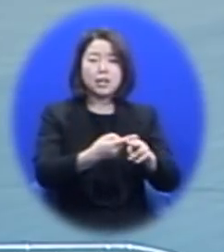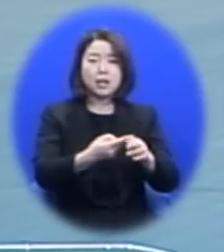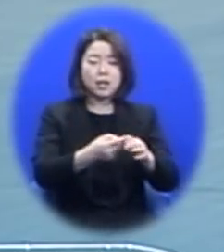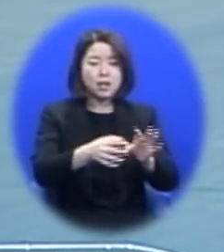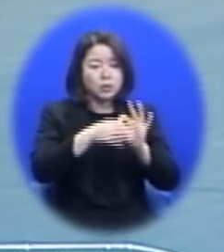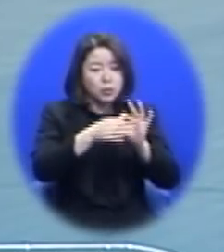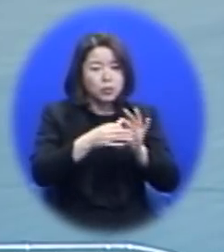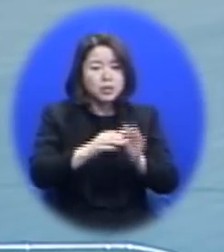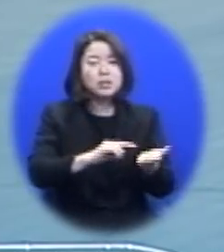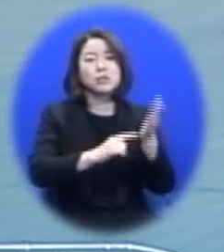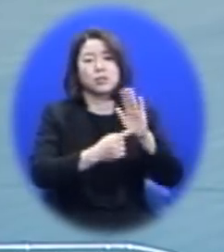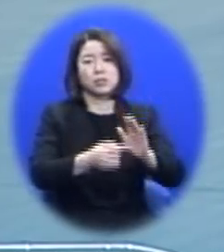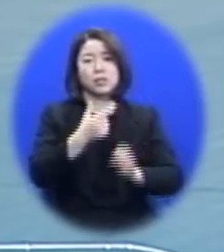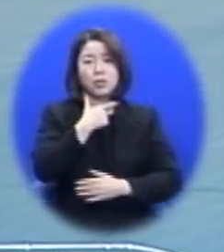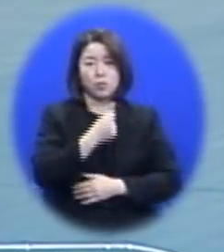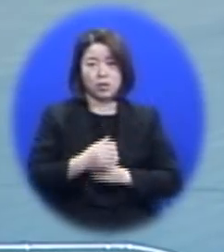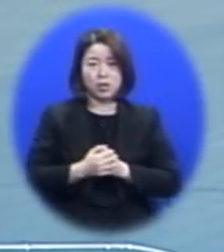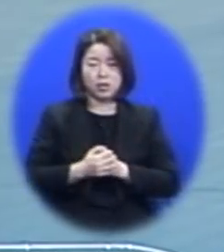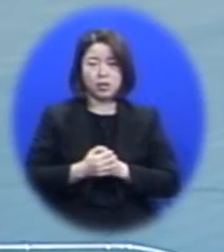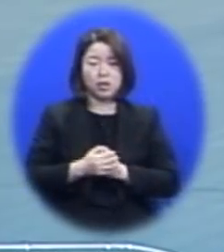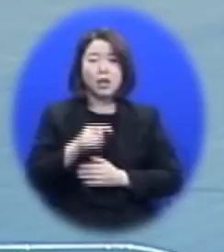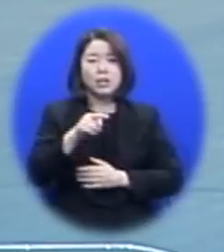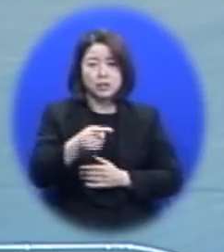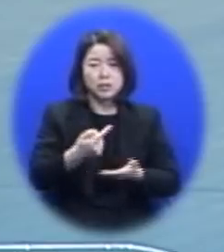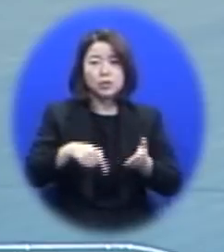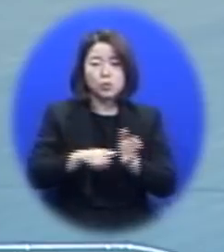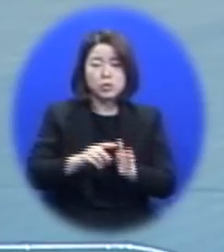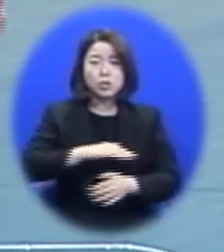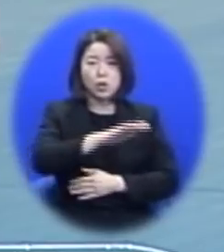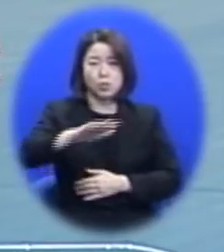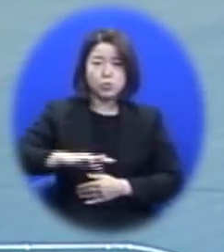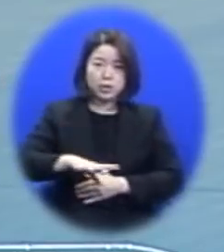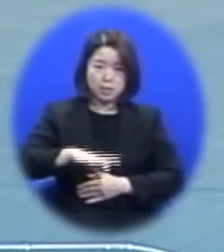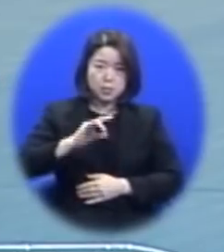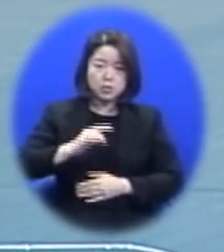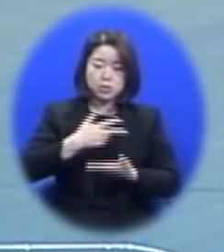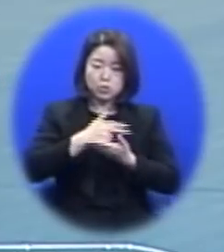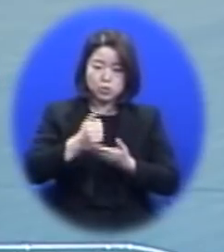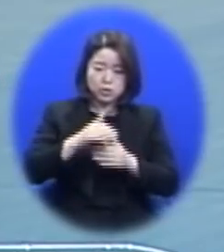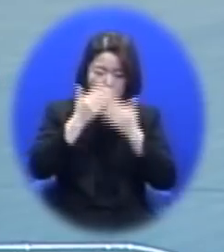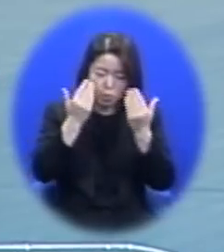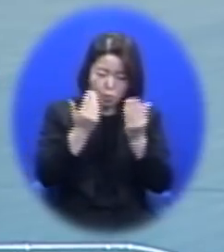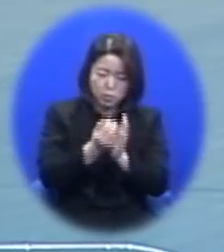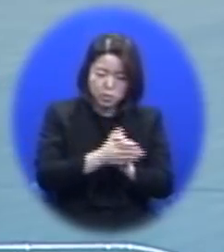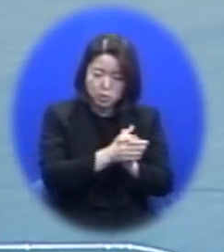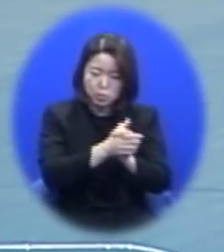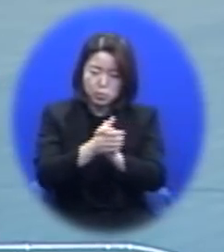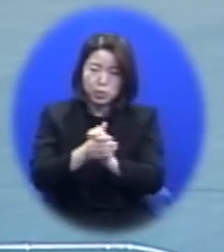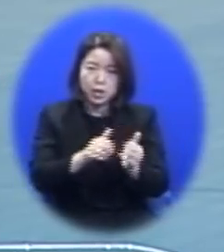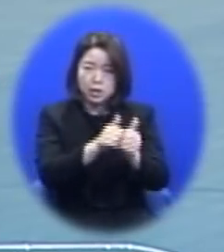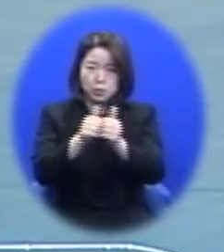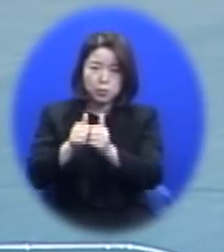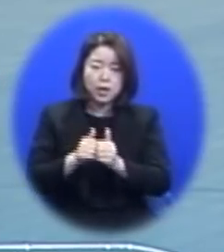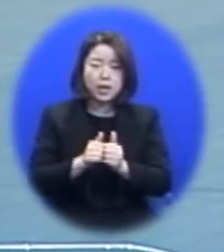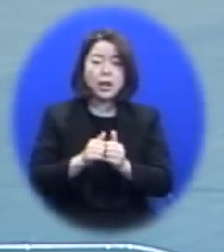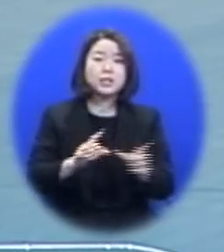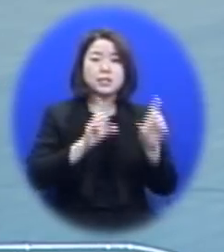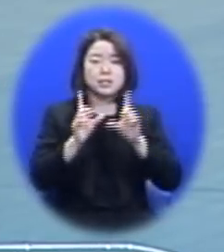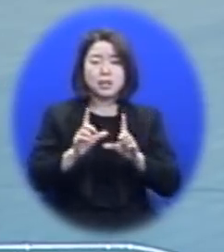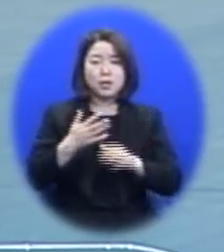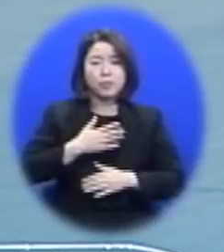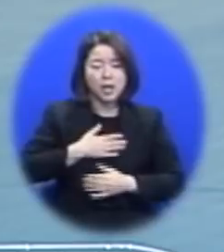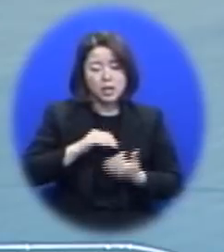원하십니다. 그러기 위해서는 우리가 먼저 주님과 온전히 동행하는 삶, 나는 죽고 예수로 사는 십자가